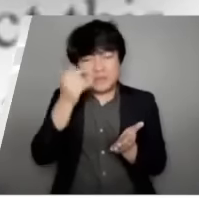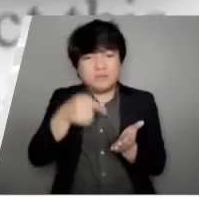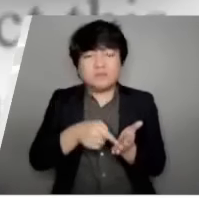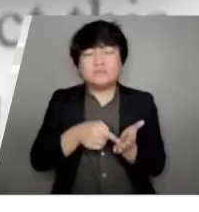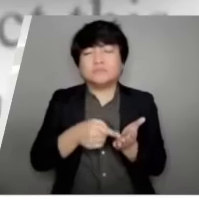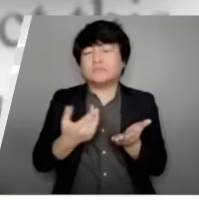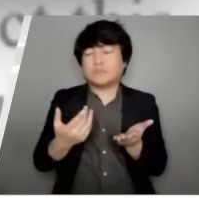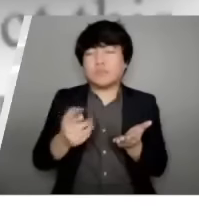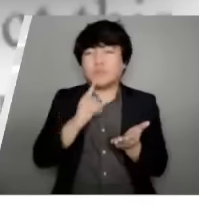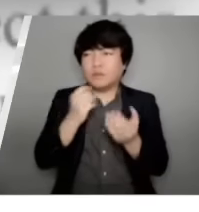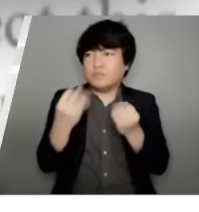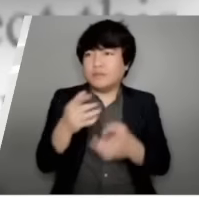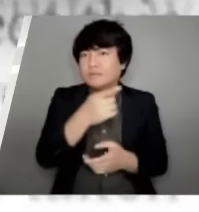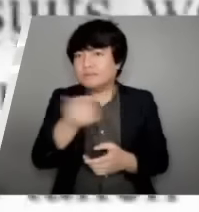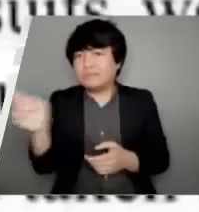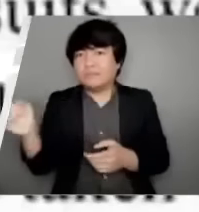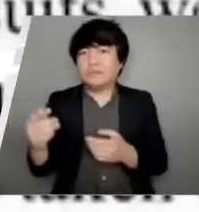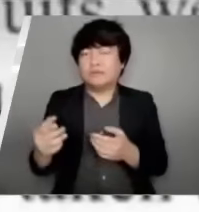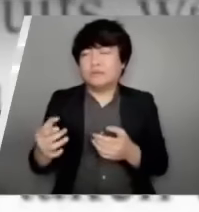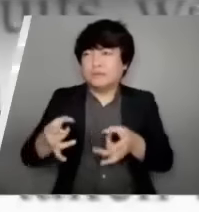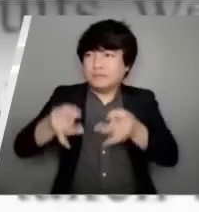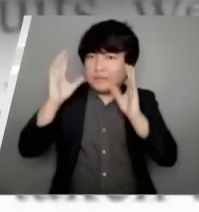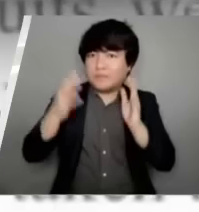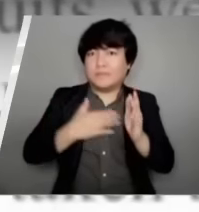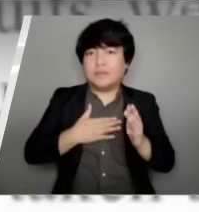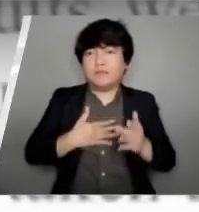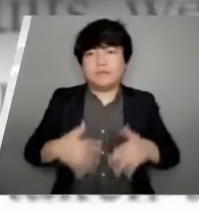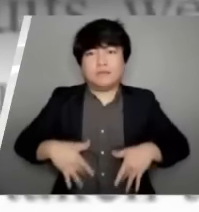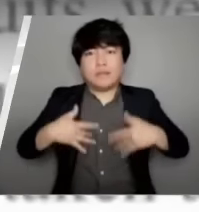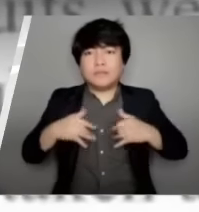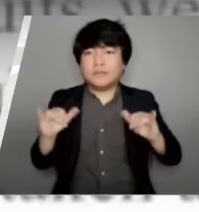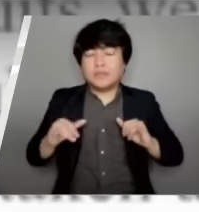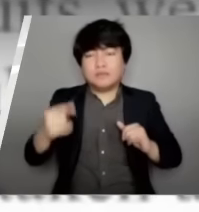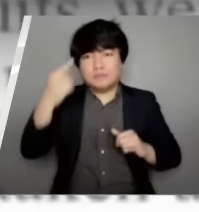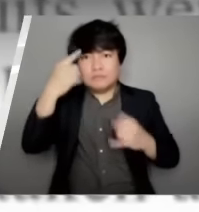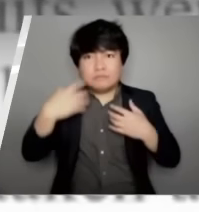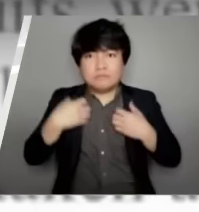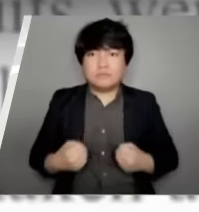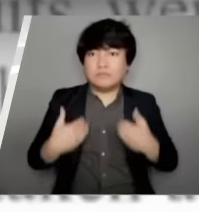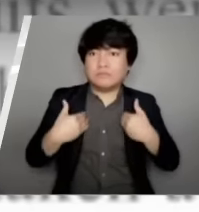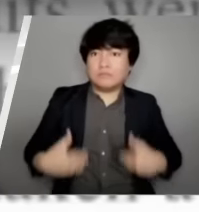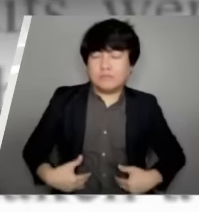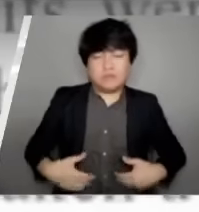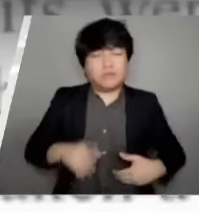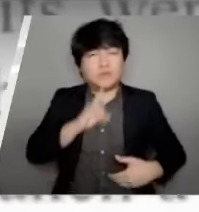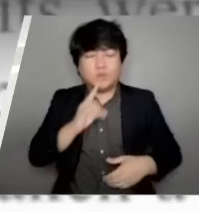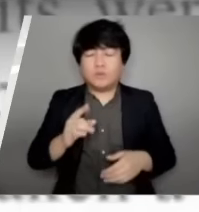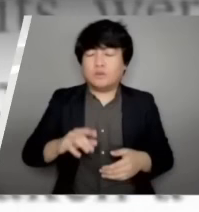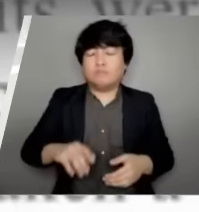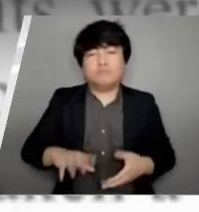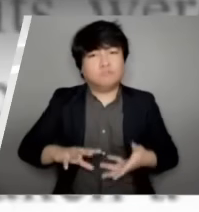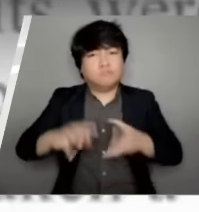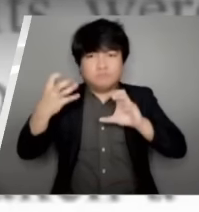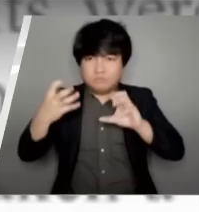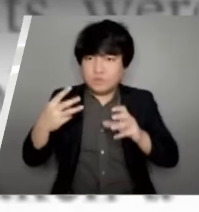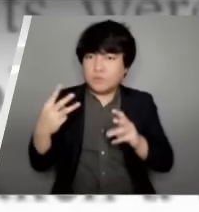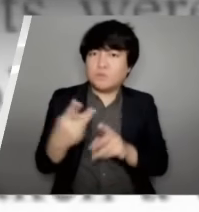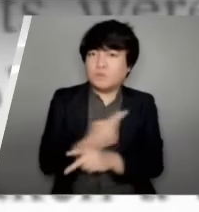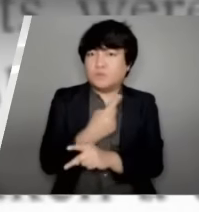Lumala rin daw ang physical at mental health niya. Sabi pa ni Go, nagpatingin na siya sa mga doktor pero tumanggi umano silang mag-issue ng